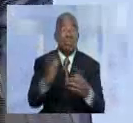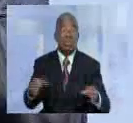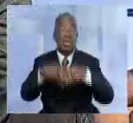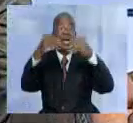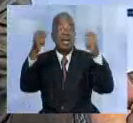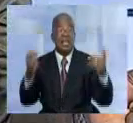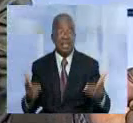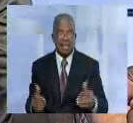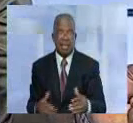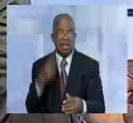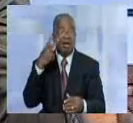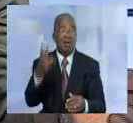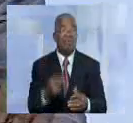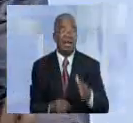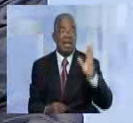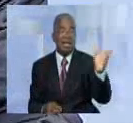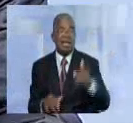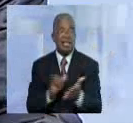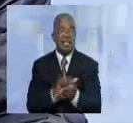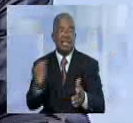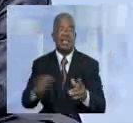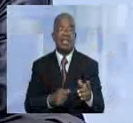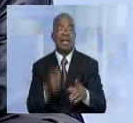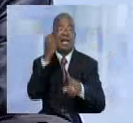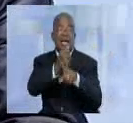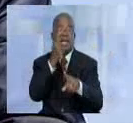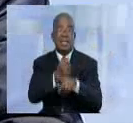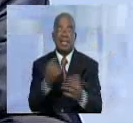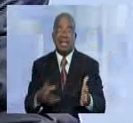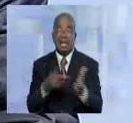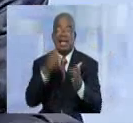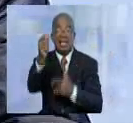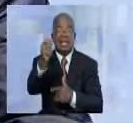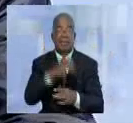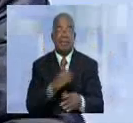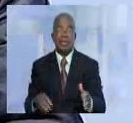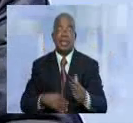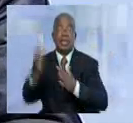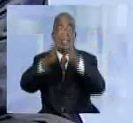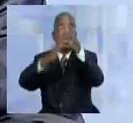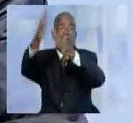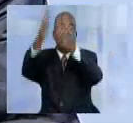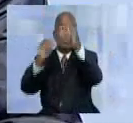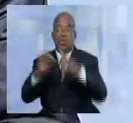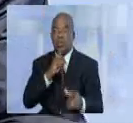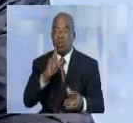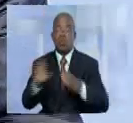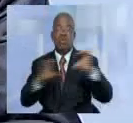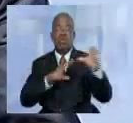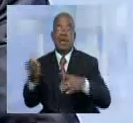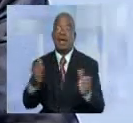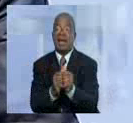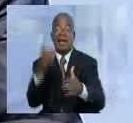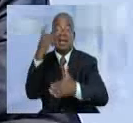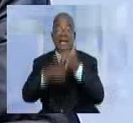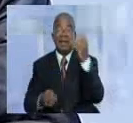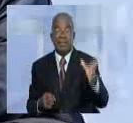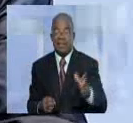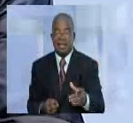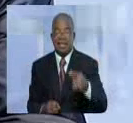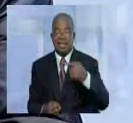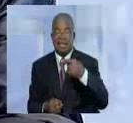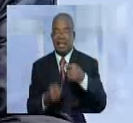rapidement. Voilà, c'est voilà possible, ce que si le, c'est possible, très le premier rapidement. Article dit. Les projets de construction dont l'estimation établie selon les prix couramment pratiques